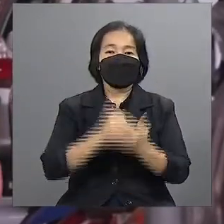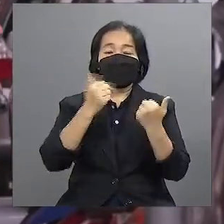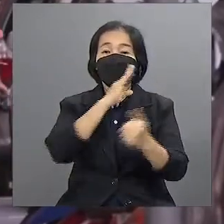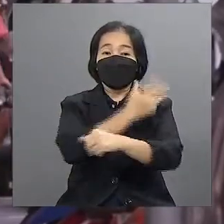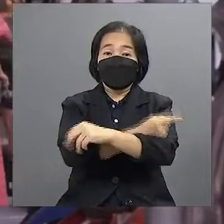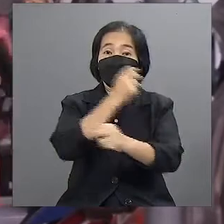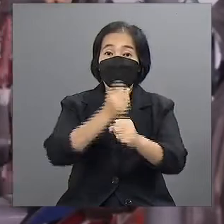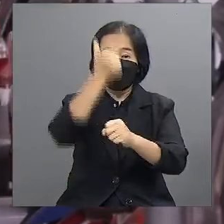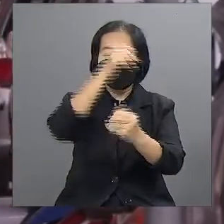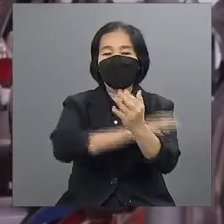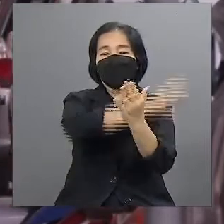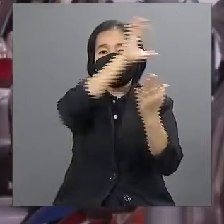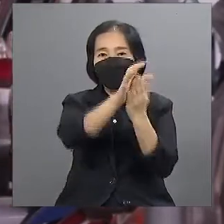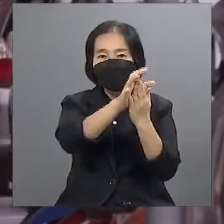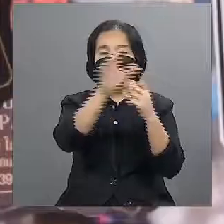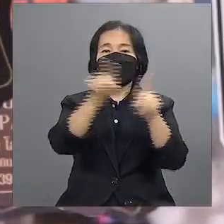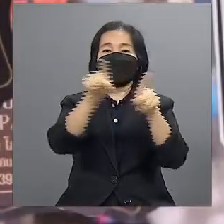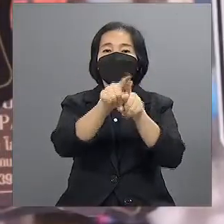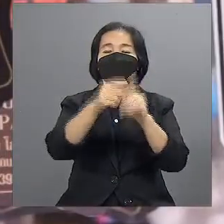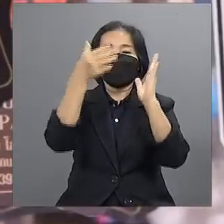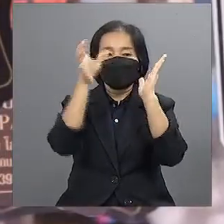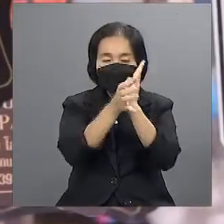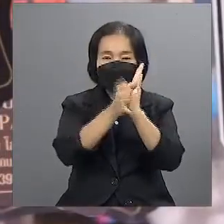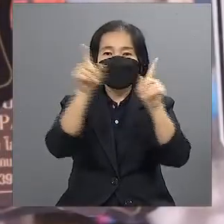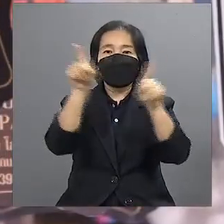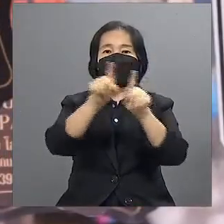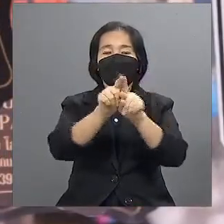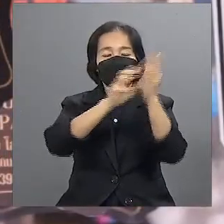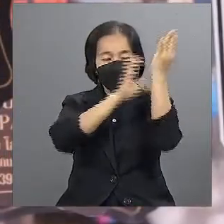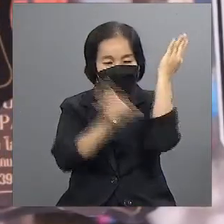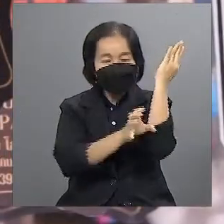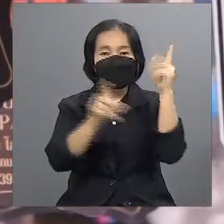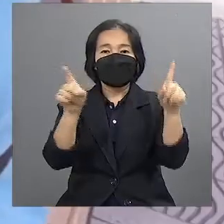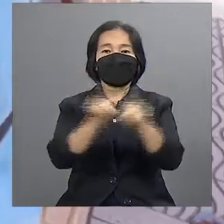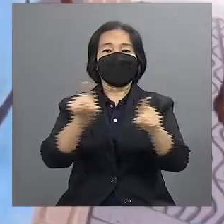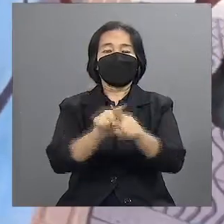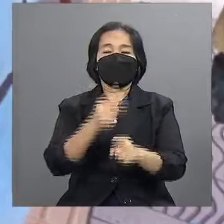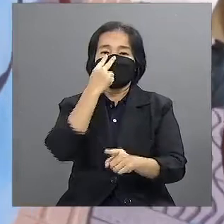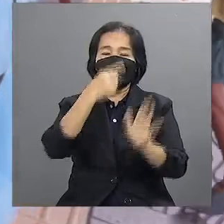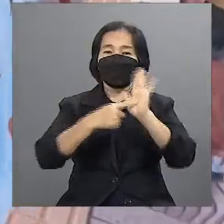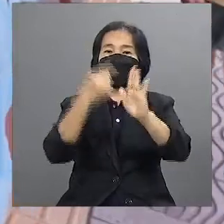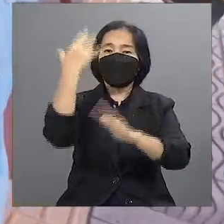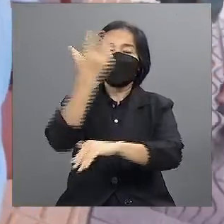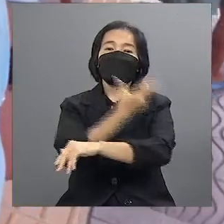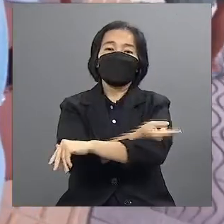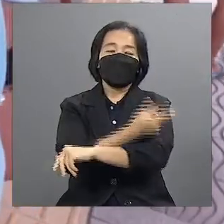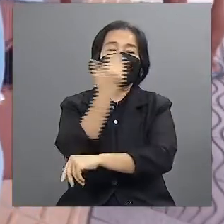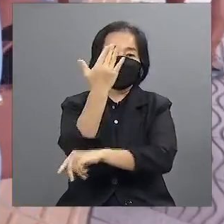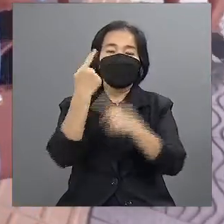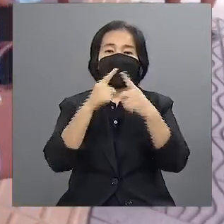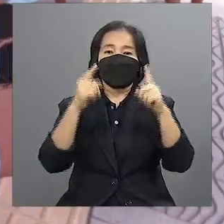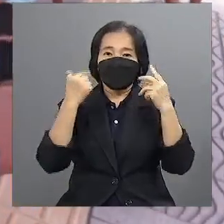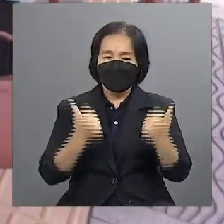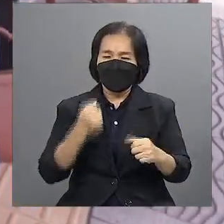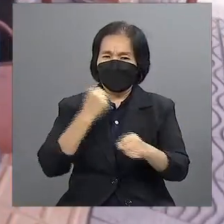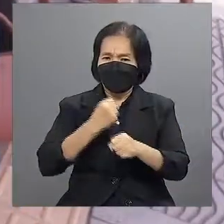omerากเนื้ว ภาอีสานและกอกหลายจดทอาจจะถกพจรณามาตรการเรของการท่องเที่ยวในวงเลบที่ตองบอกวามตทำได้จริงนะคะ